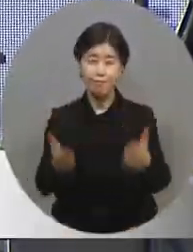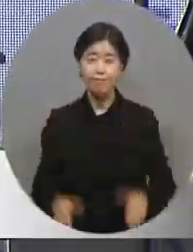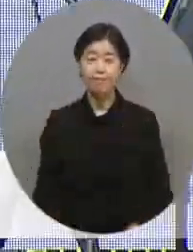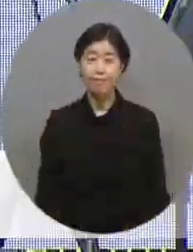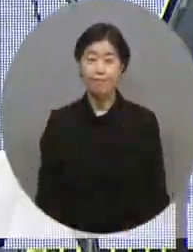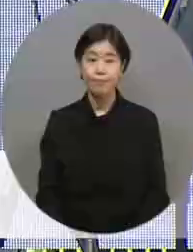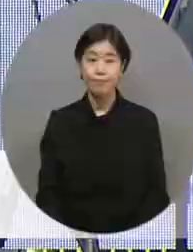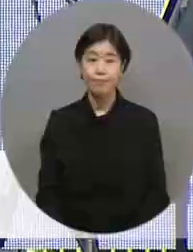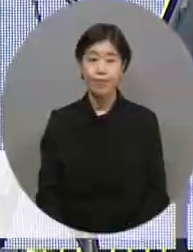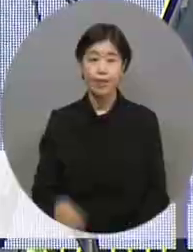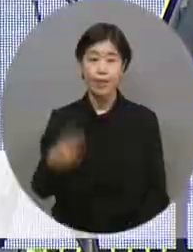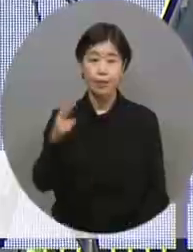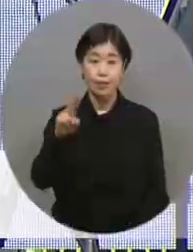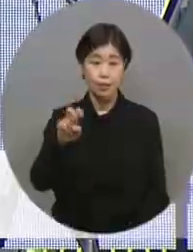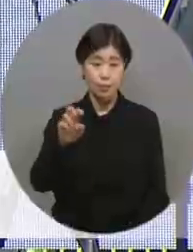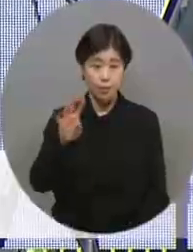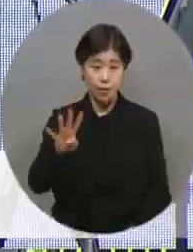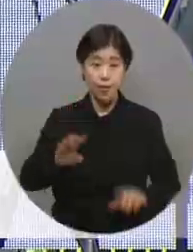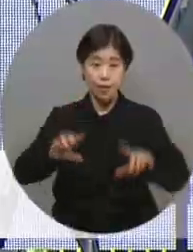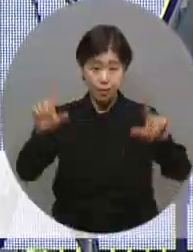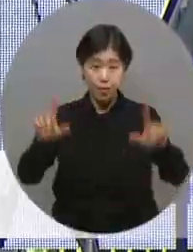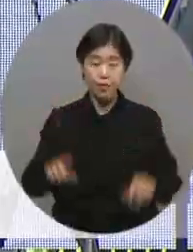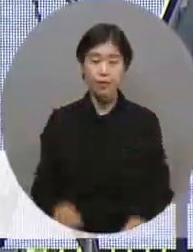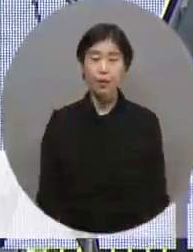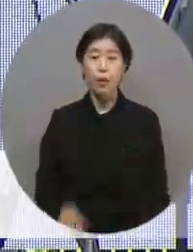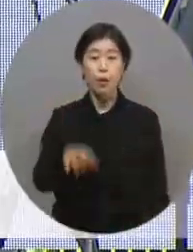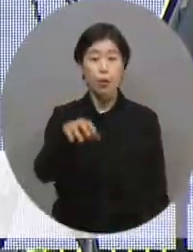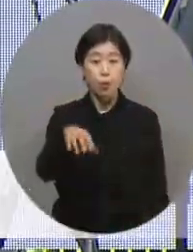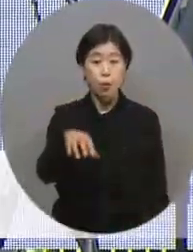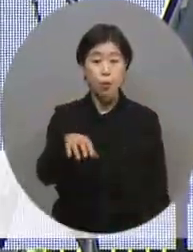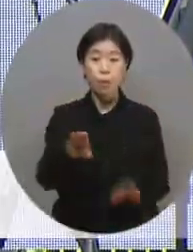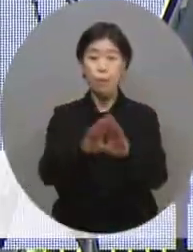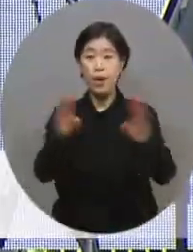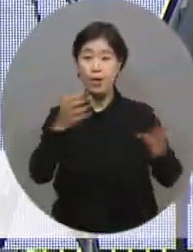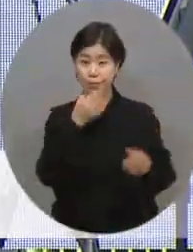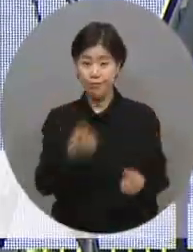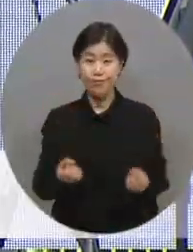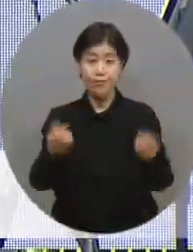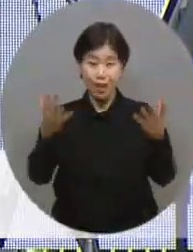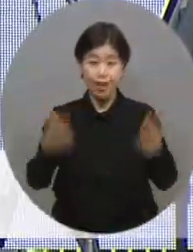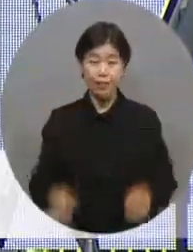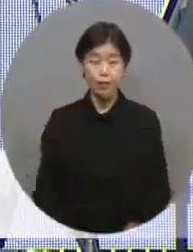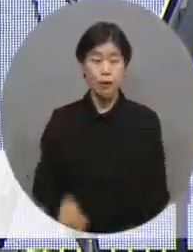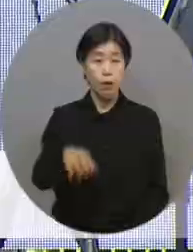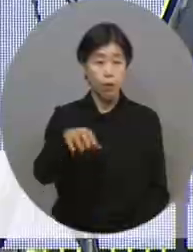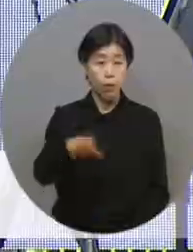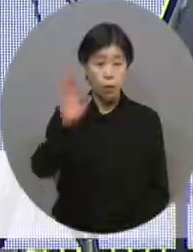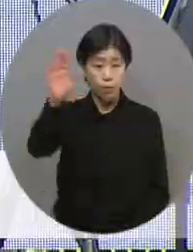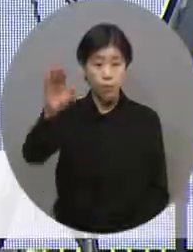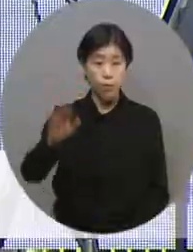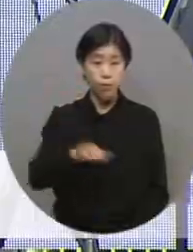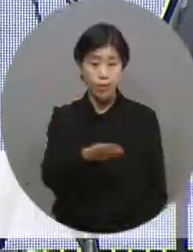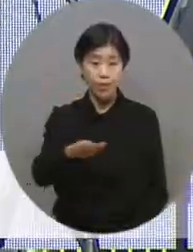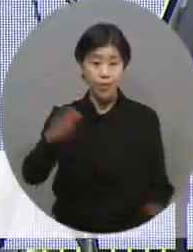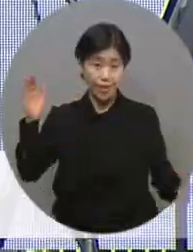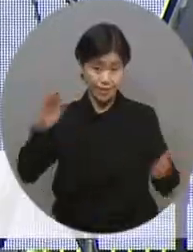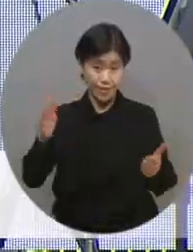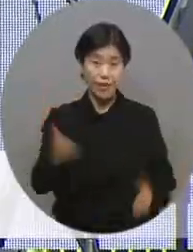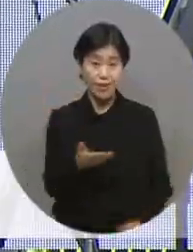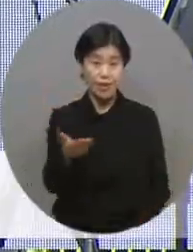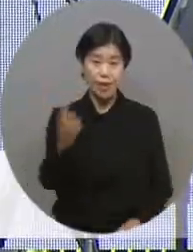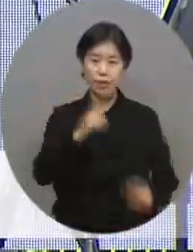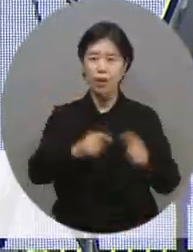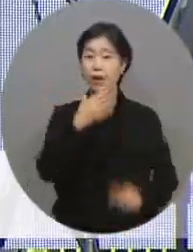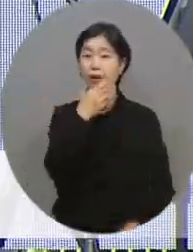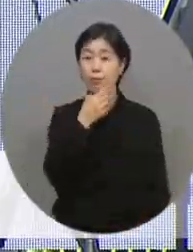응원하겠습니다. 2024년 완주 교육 한마당 개막을 축하드리면서 완주군은 앞으로 우리 아이들이 더